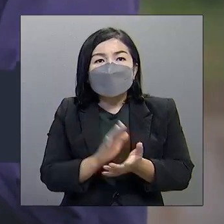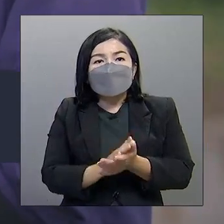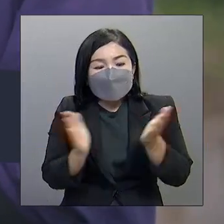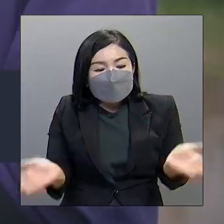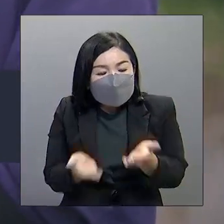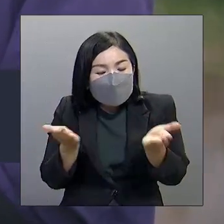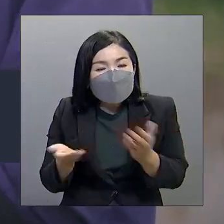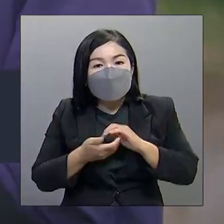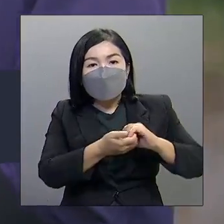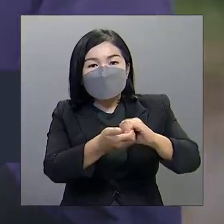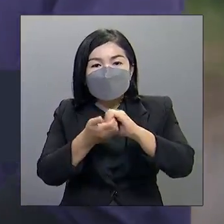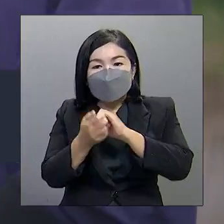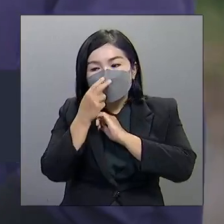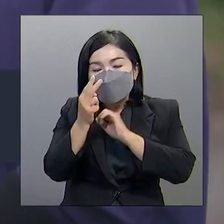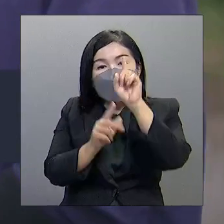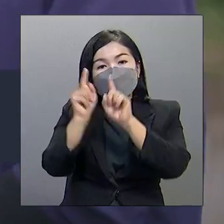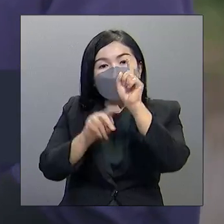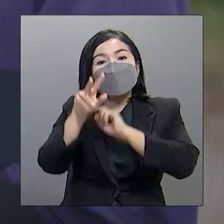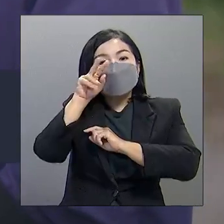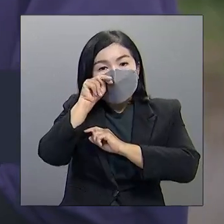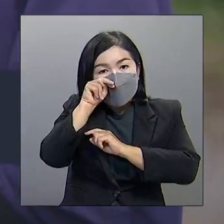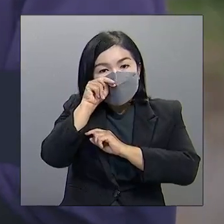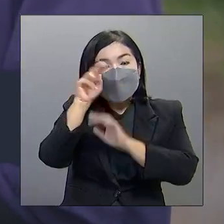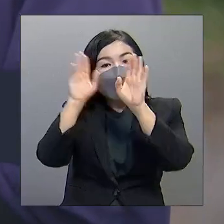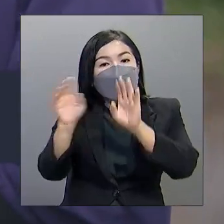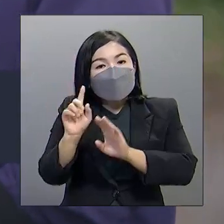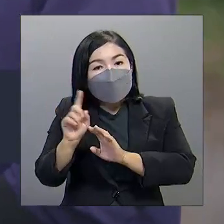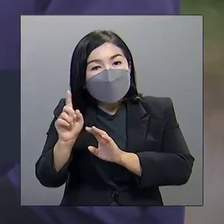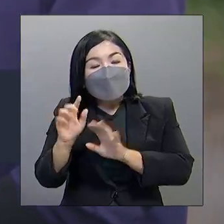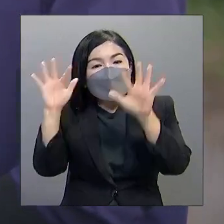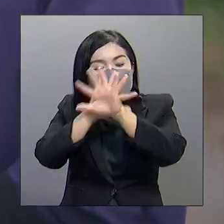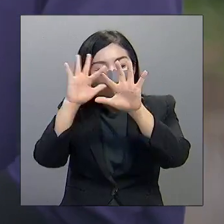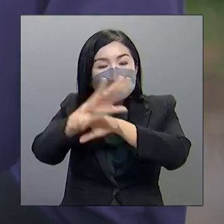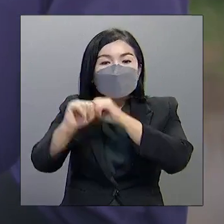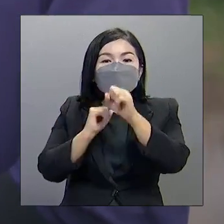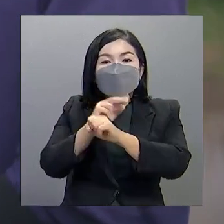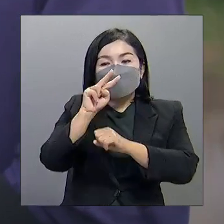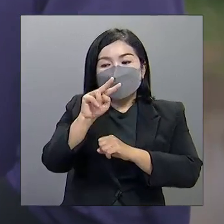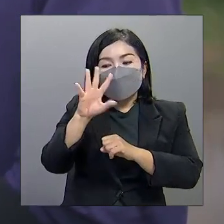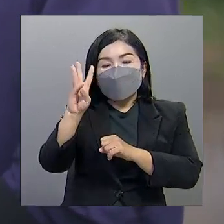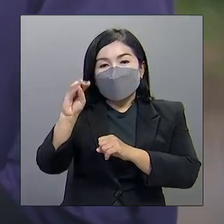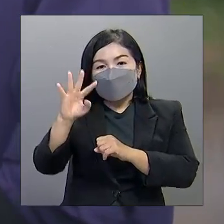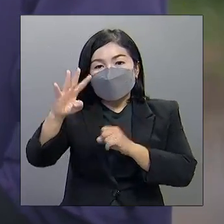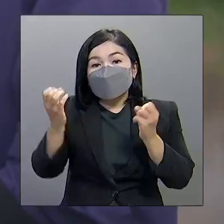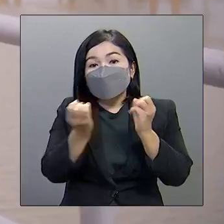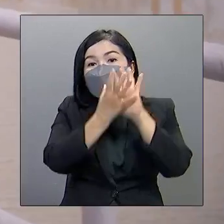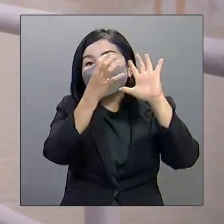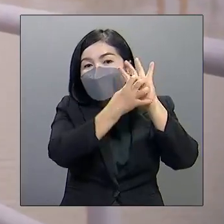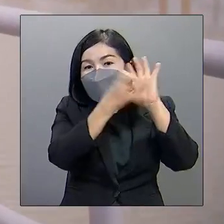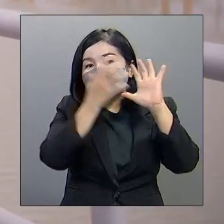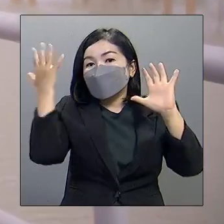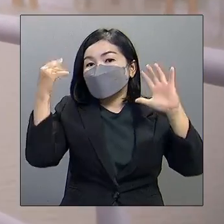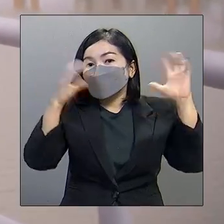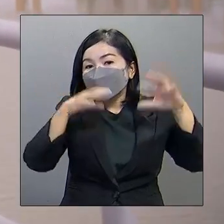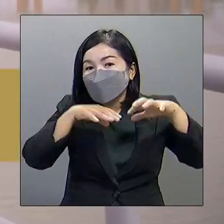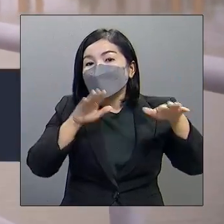ารสนเทศทรัพยากรน้ำอยู่แล้วเนาะเขาชี้เป้าอะแนวโน้มว่ามันจะเกิดเหตุการณ์คล้ายๆกับปี64ที่พายุเตี้ยนหมู่เนี่ยเข้าในส่วนของภาคกลางเพราะนั้นในเรื่องของ